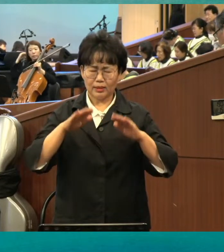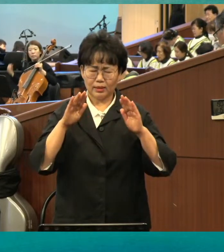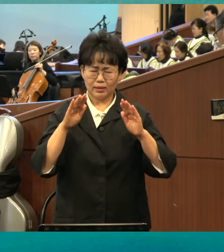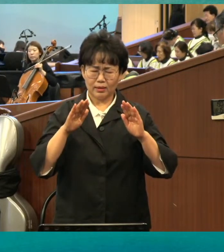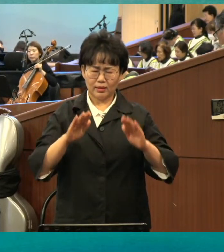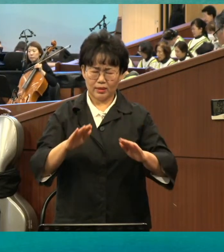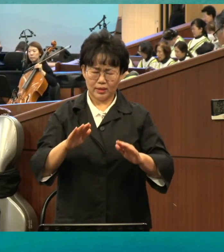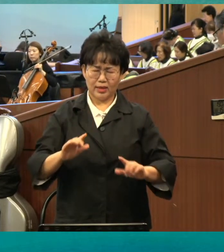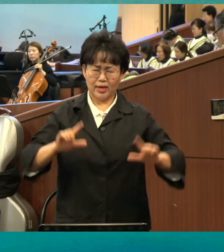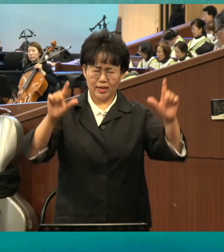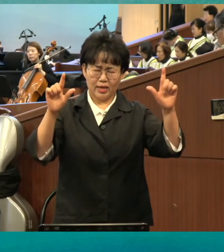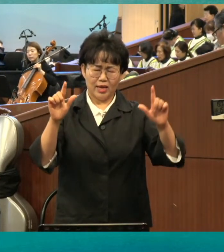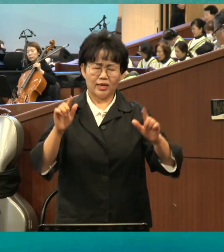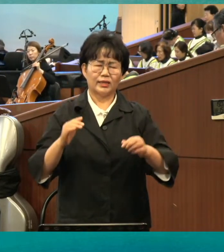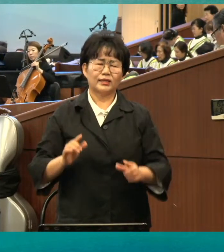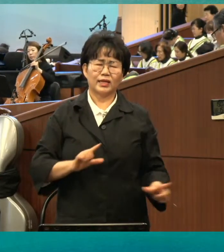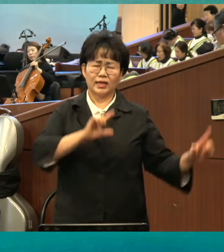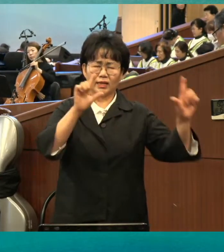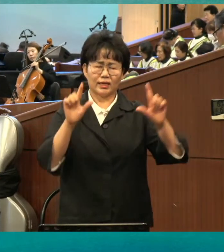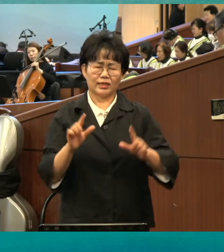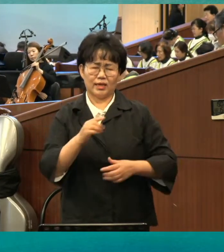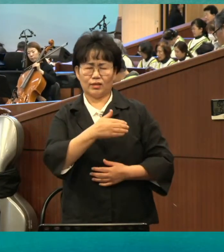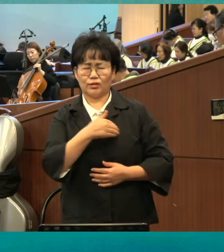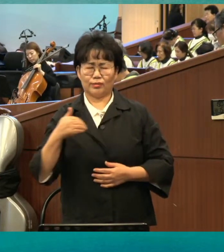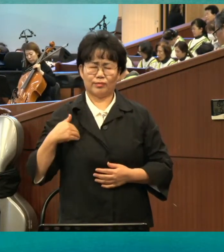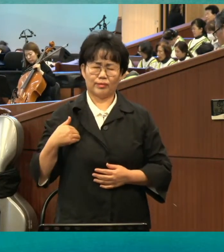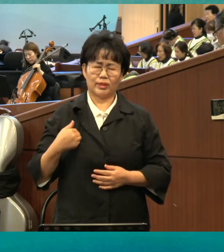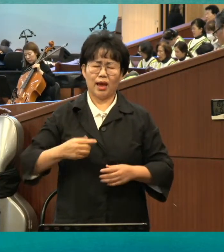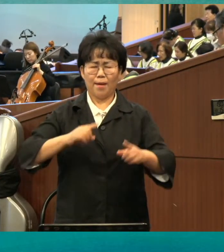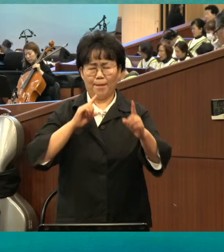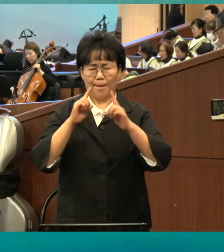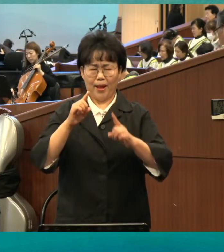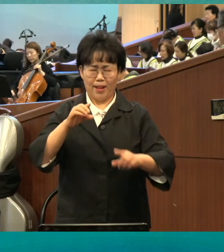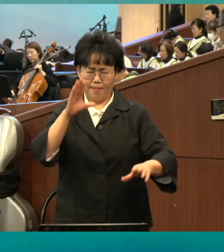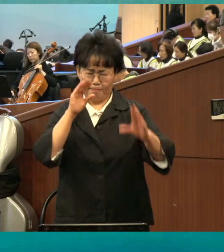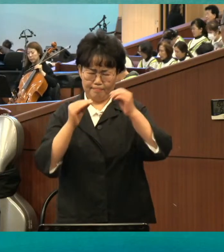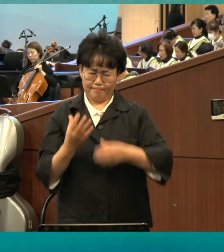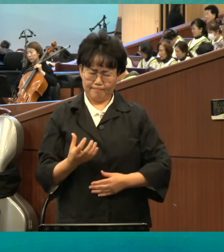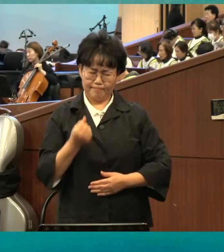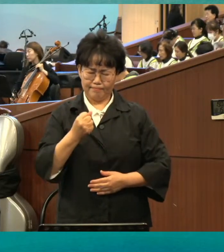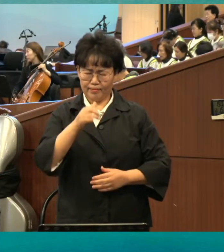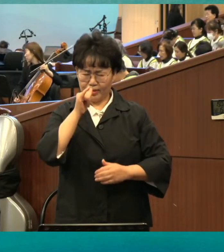살기에 충분한 그런 말씀 되게 하여 주시옵소서.